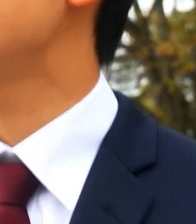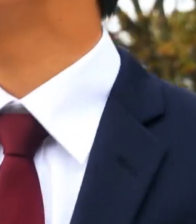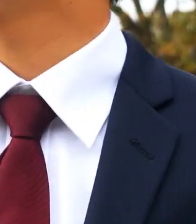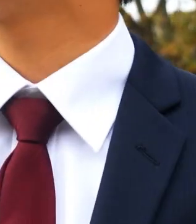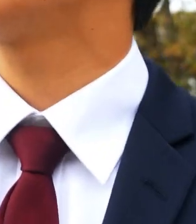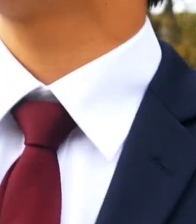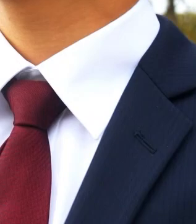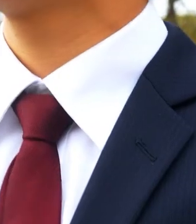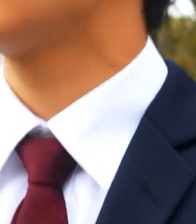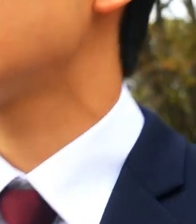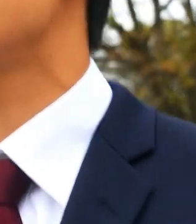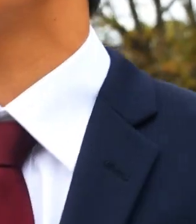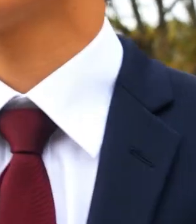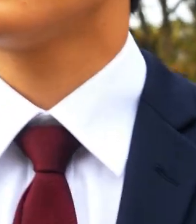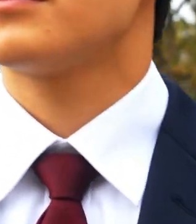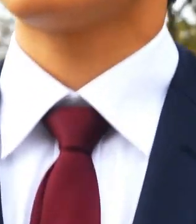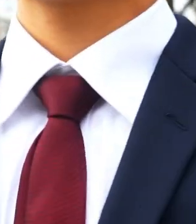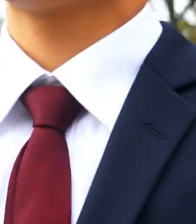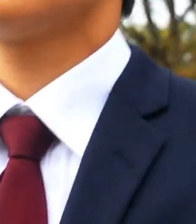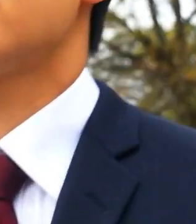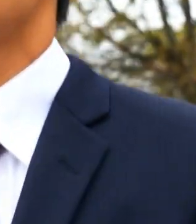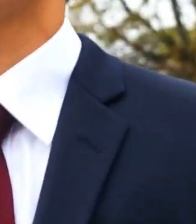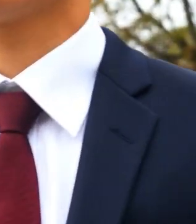起福の耳寄り広島。